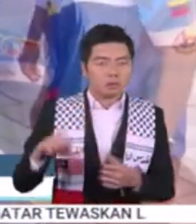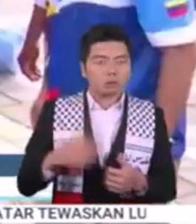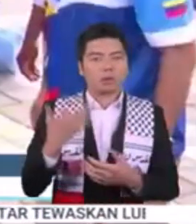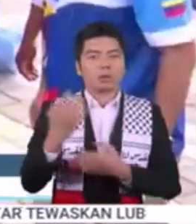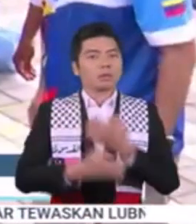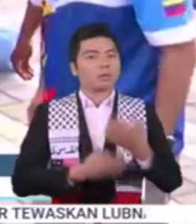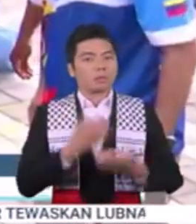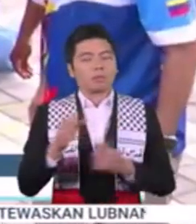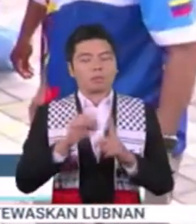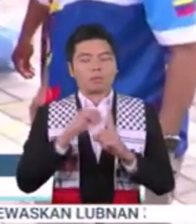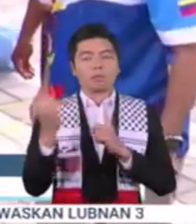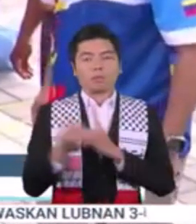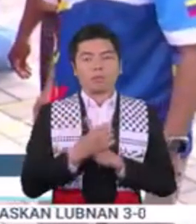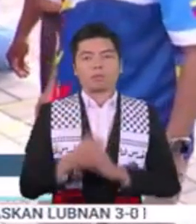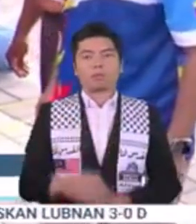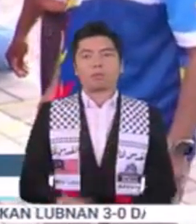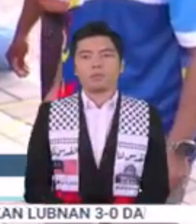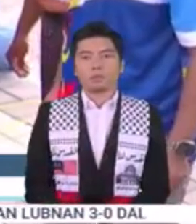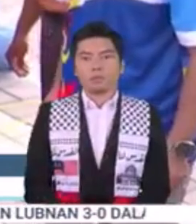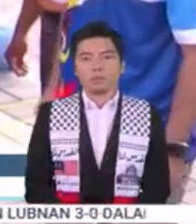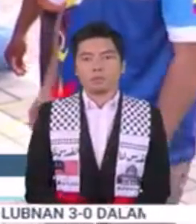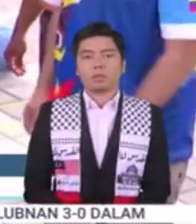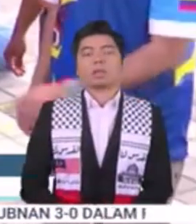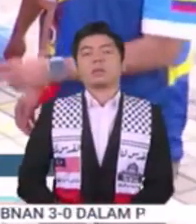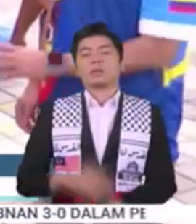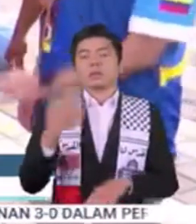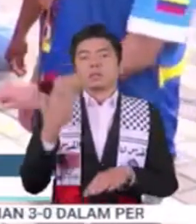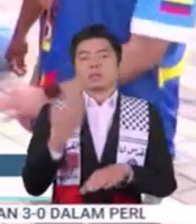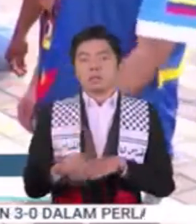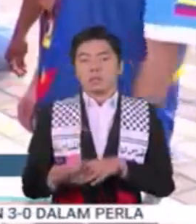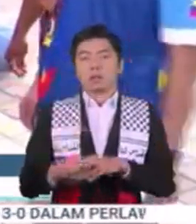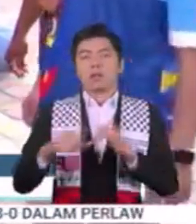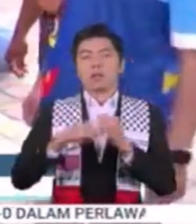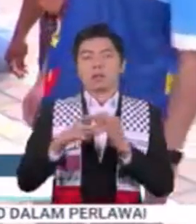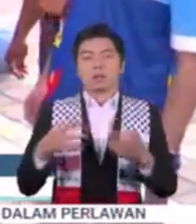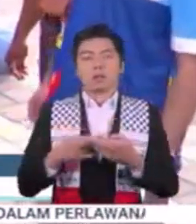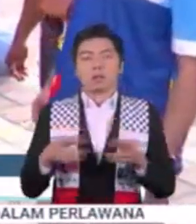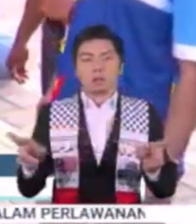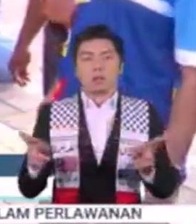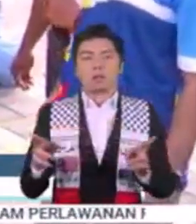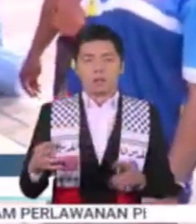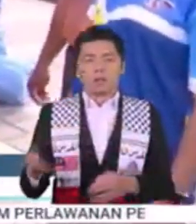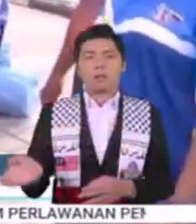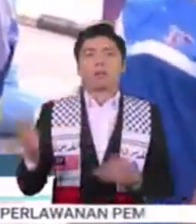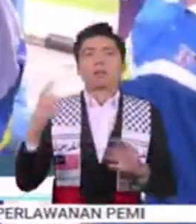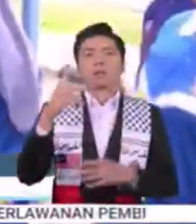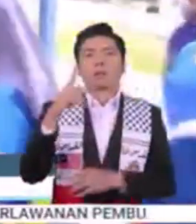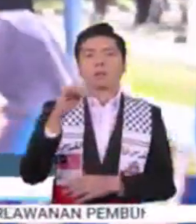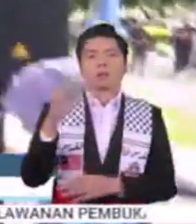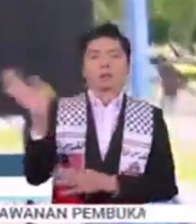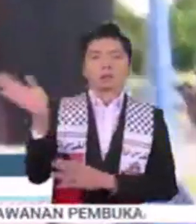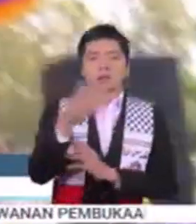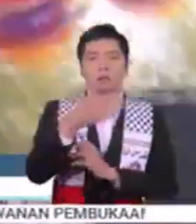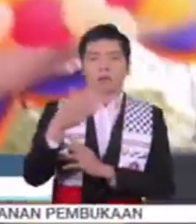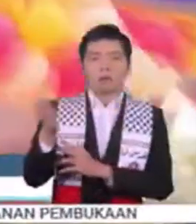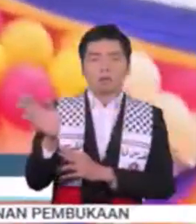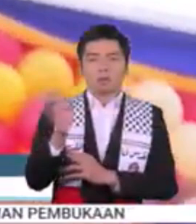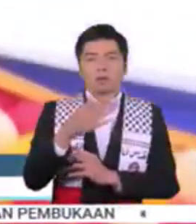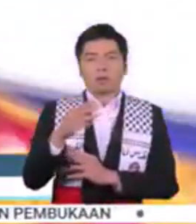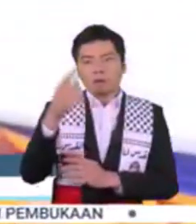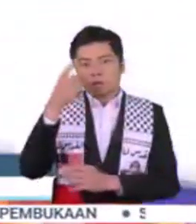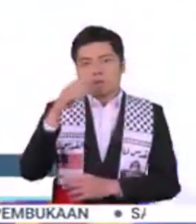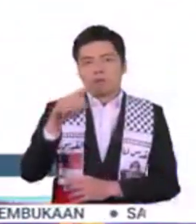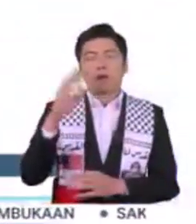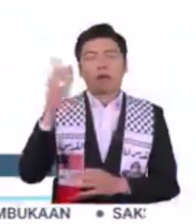persekutuan ini. Beliau menyatakan selepas melancarkan kempen kibar bendera wilayah persekutuan, sempena sambutan Hari